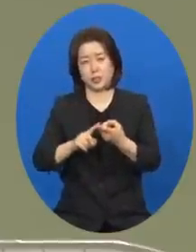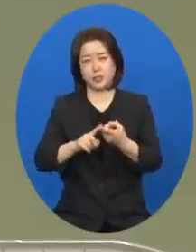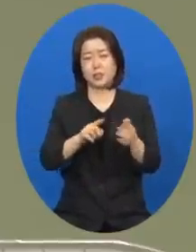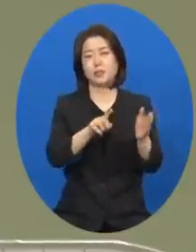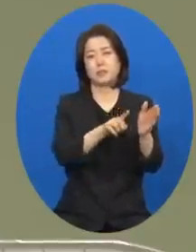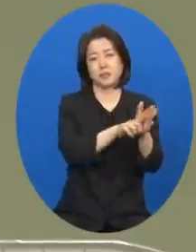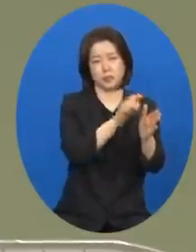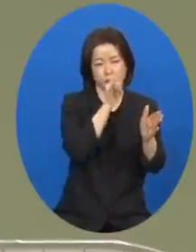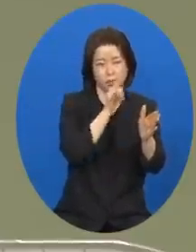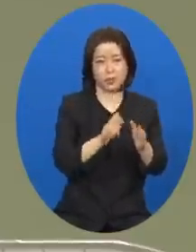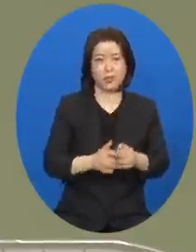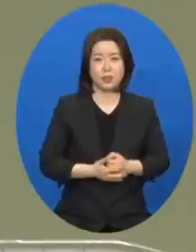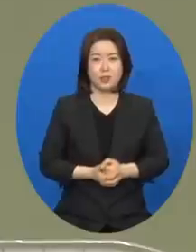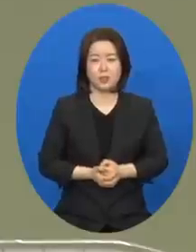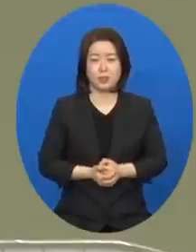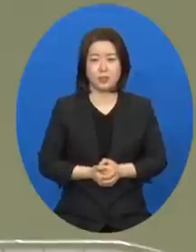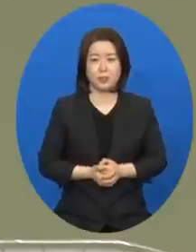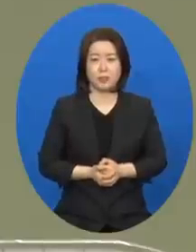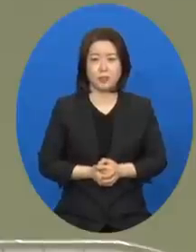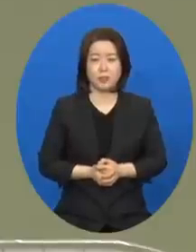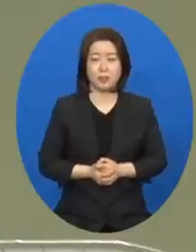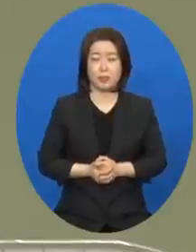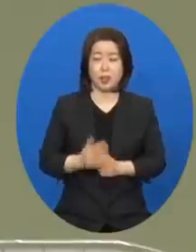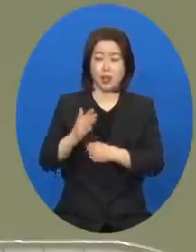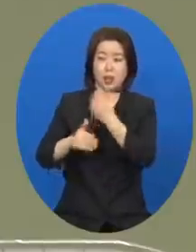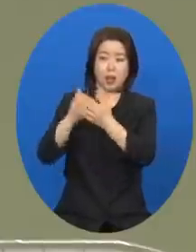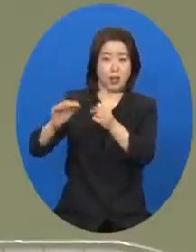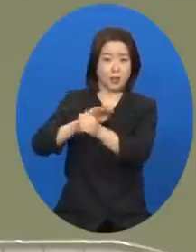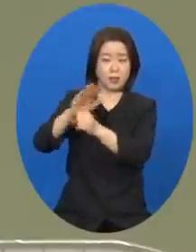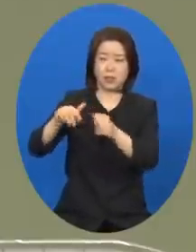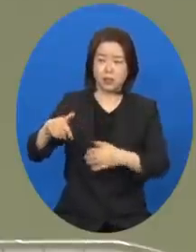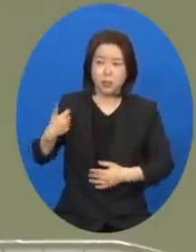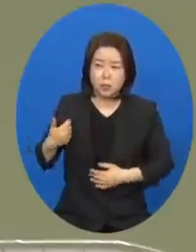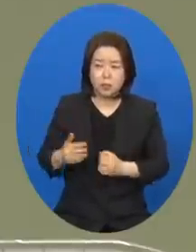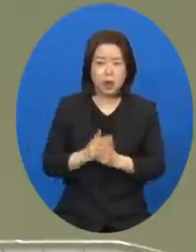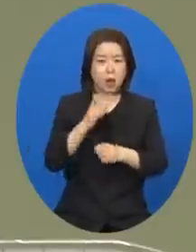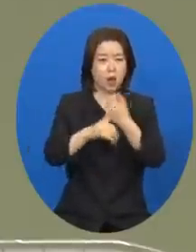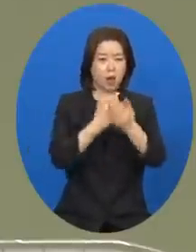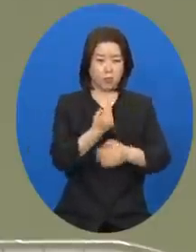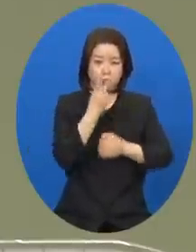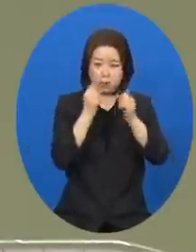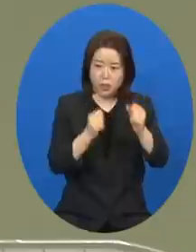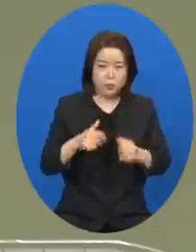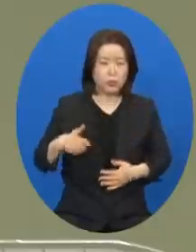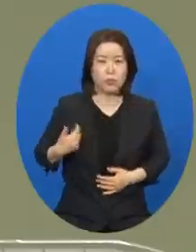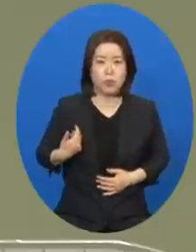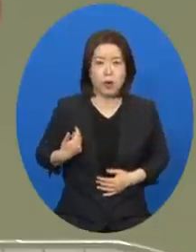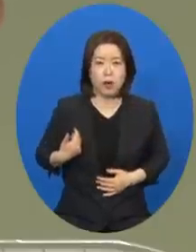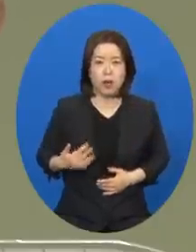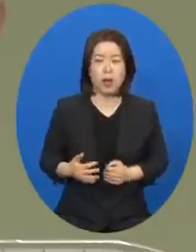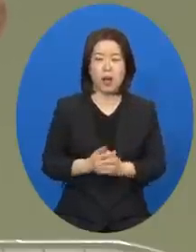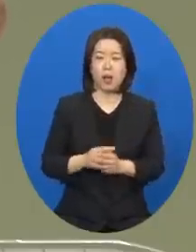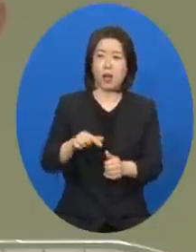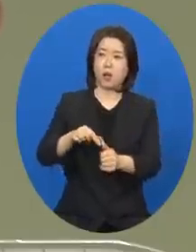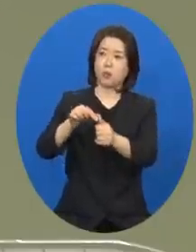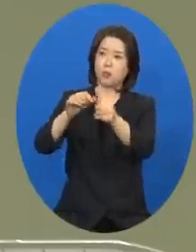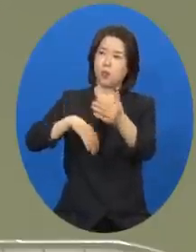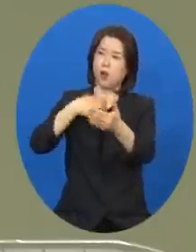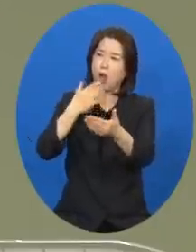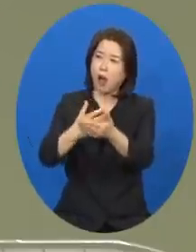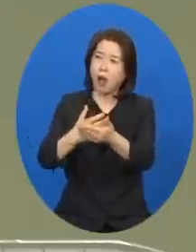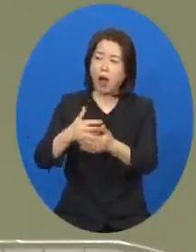거예요. 하나님의 사랑도 모르겠고 하나님의 살아계심도 모르겠고 구원의 감격이라는 것도